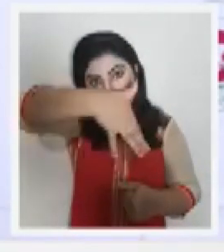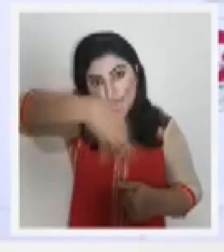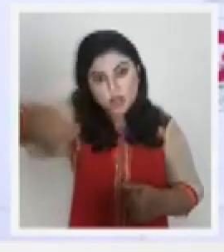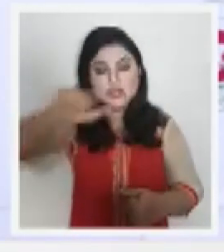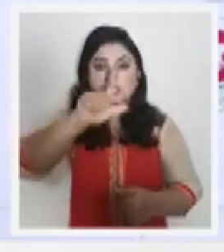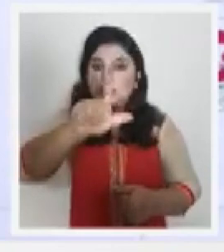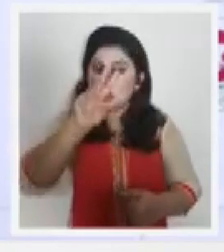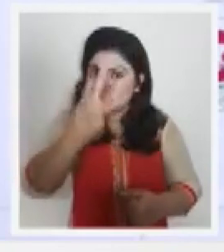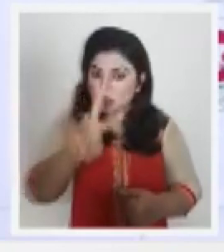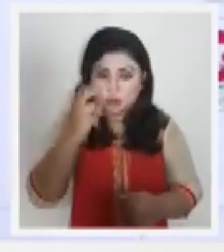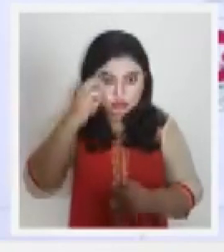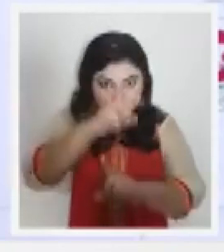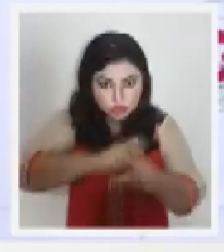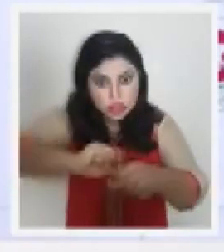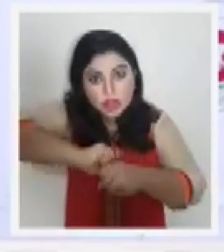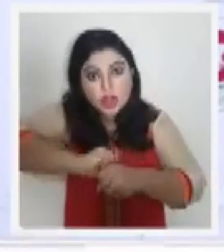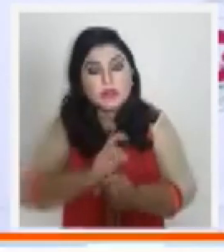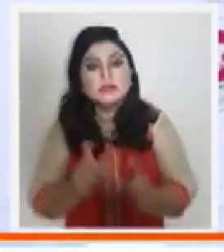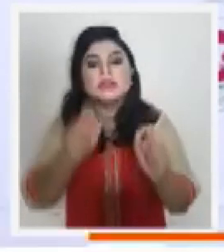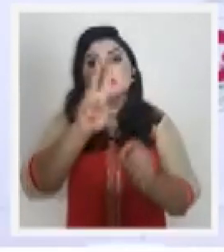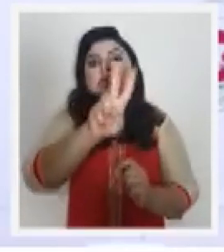দক্ষিণ পূর্ব এশিয়ায় 24 ঘন্টায় শনাক্ত হয়েছে